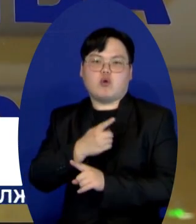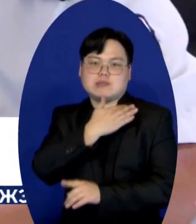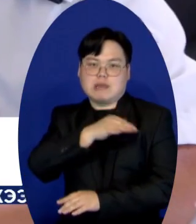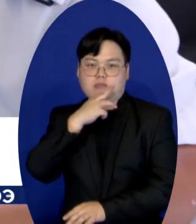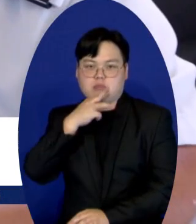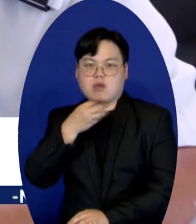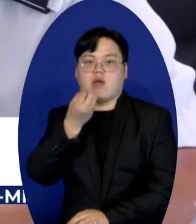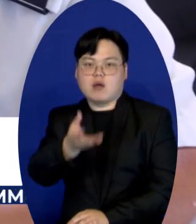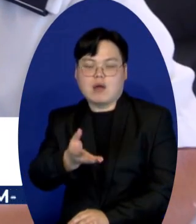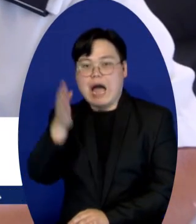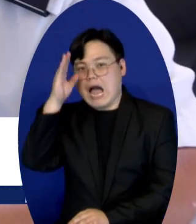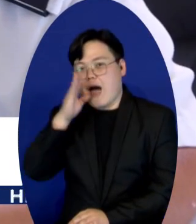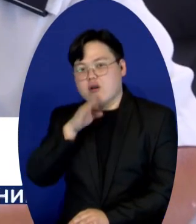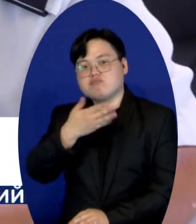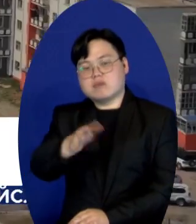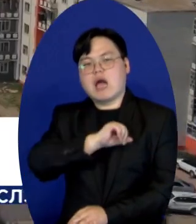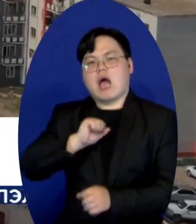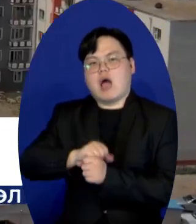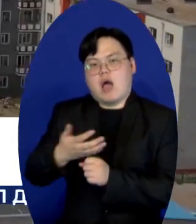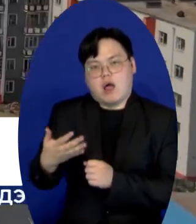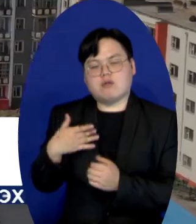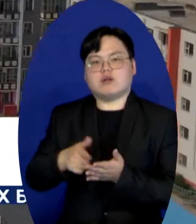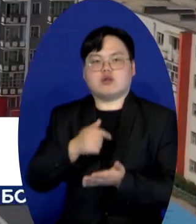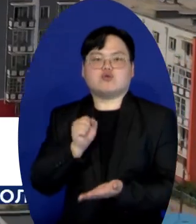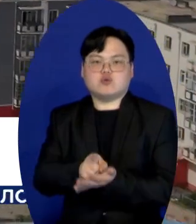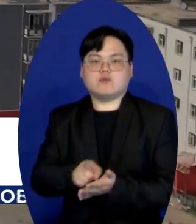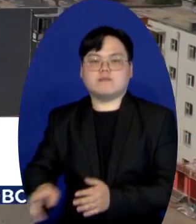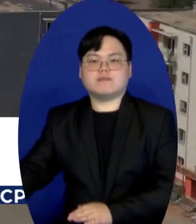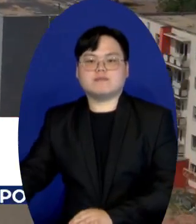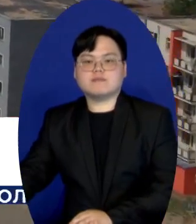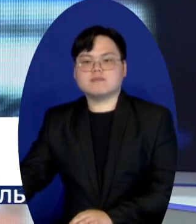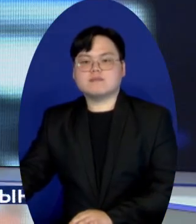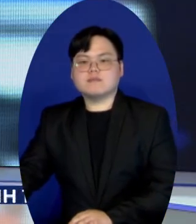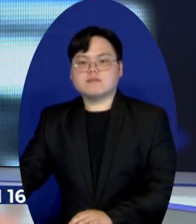байна. Тиймээс эцэг эхчүүдийн үүрэг хариуцлага чухал болж байна.